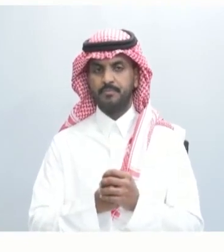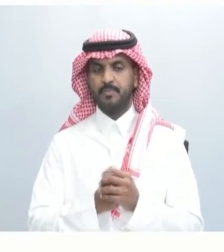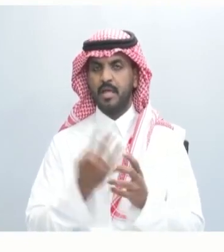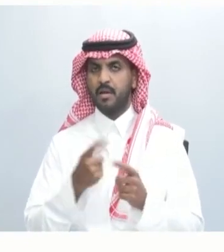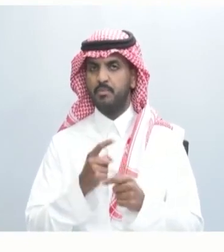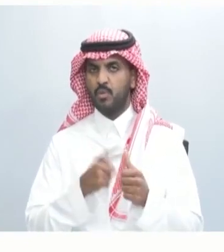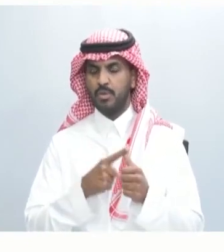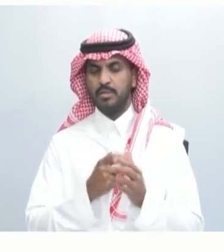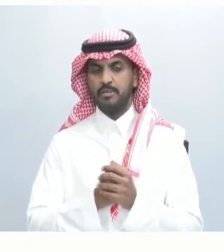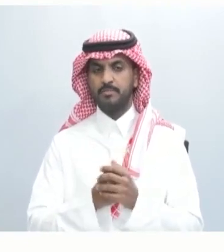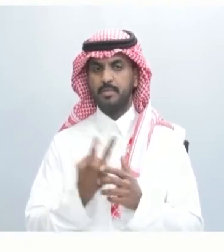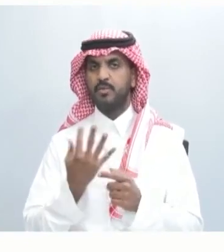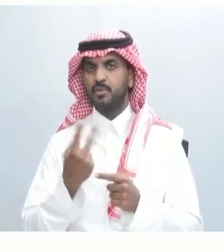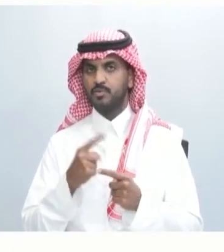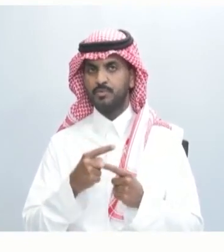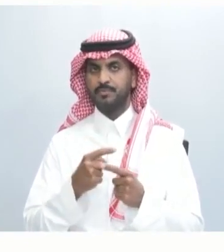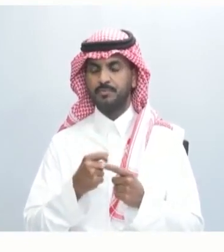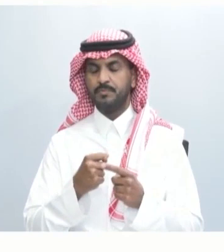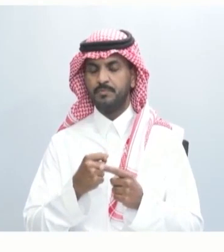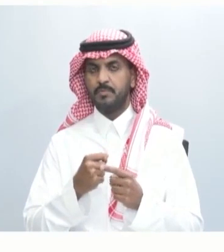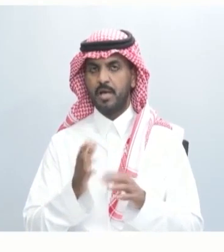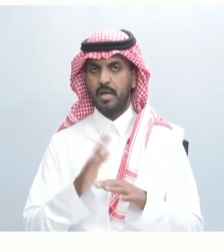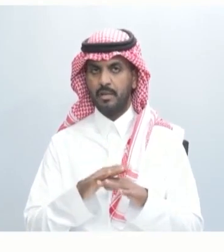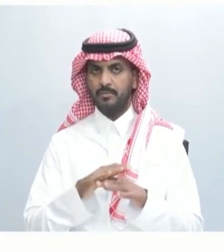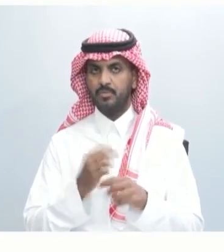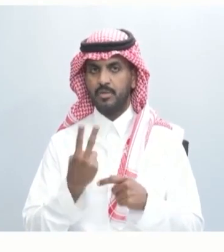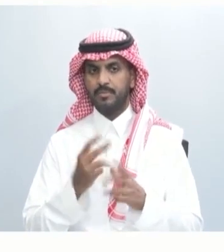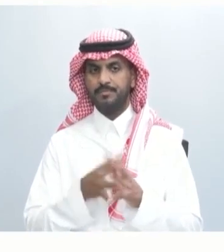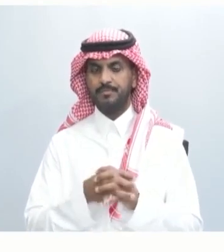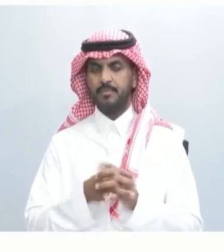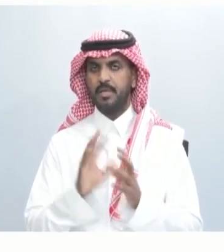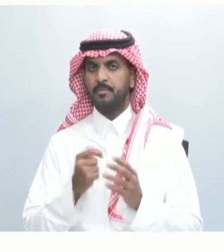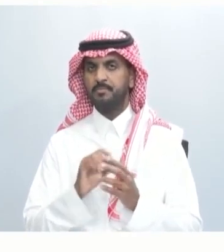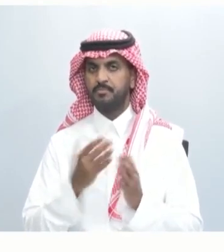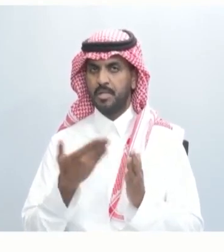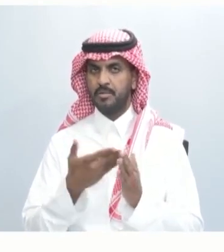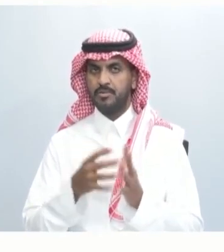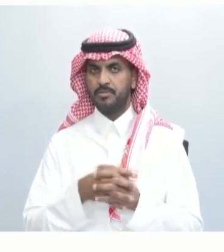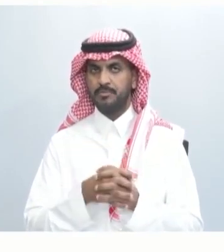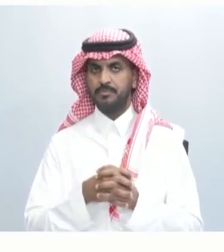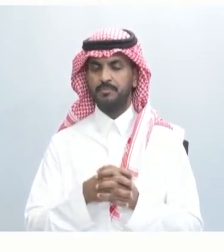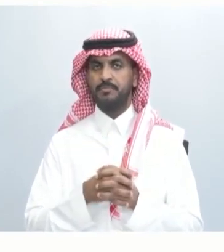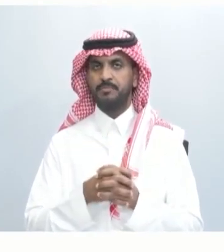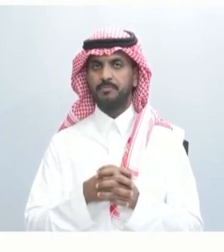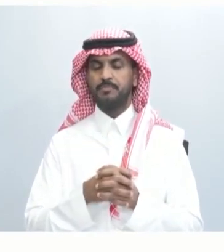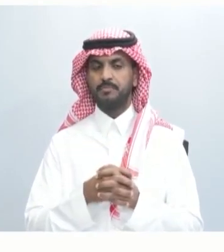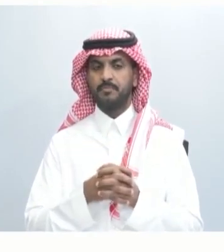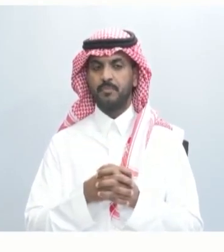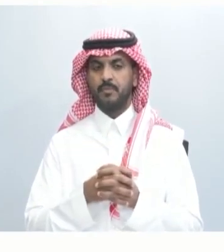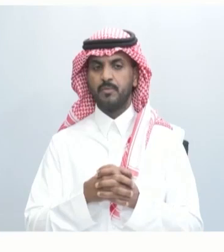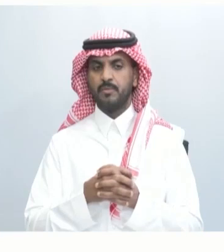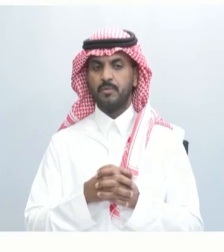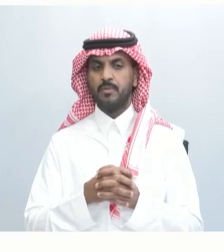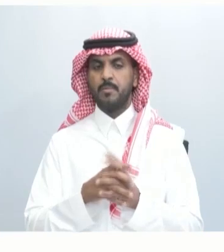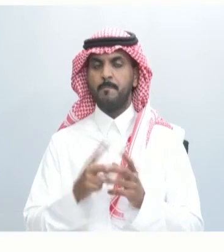فاقوم بقسمه 252 على 2 بارك الله فيكم كم سيكون الناتج مبدعين بارك الله